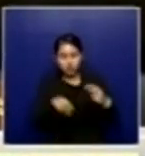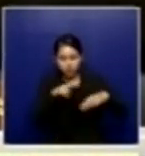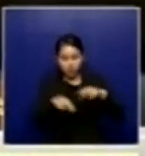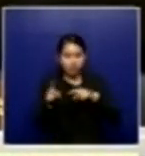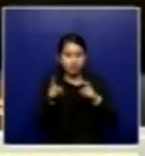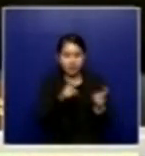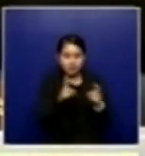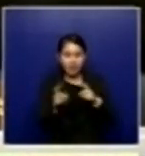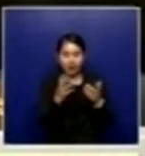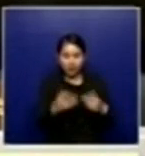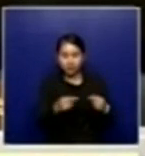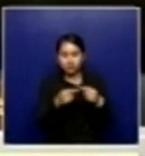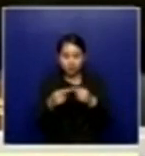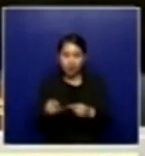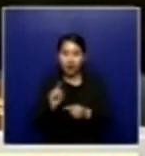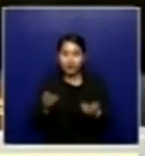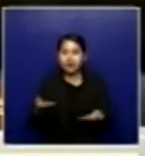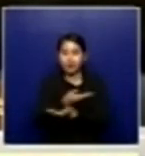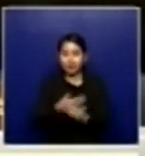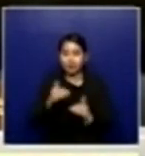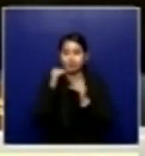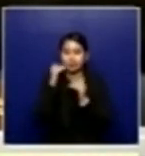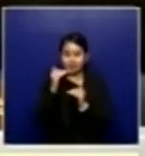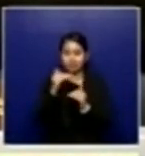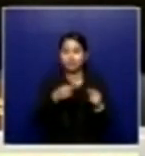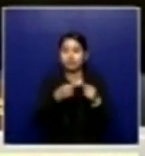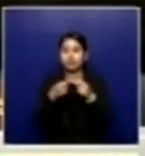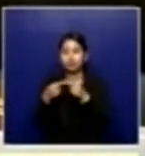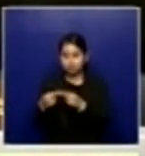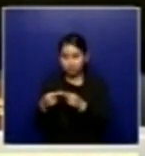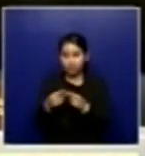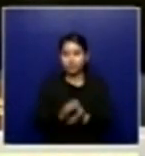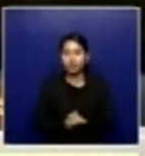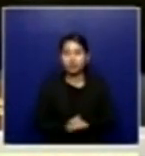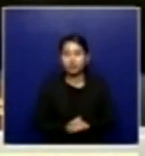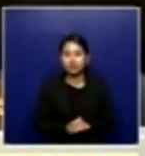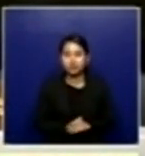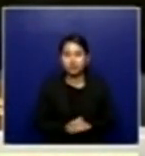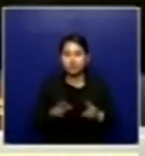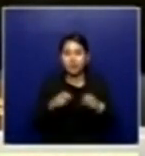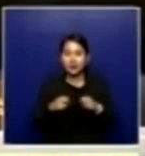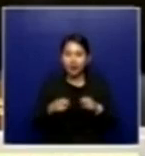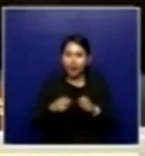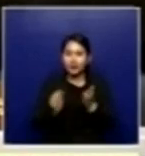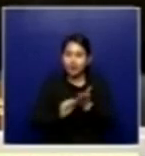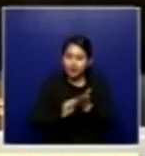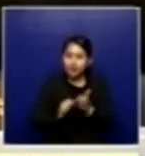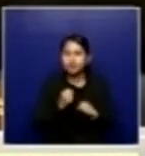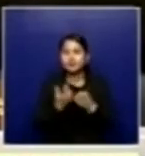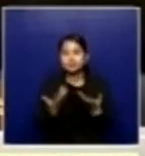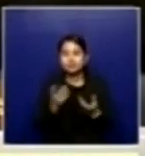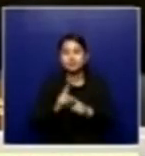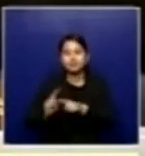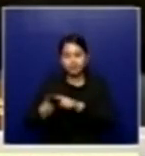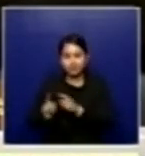ก็คงจะต้องพิจารณากำหนดแนวทางในการดำเนินการต่อไปว่าจะแก้ปัญหาตรงนี้อย่างไรหรือไม่นะครับ